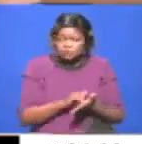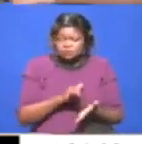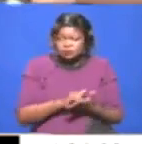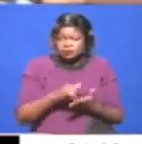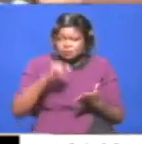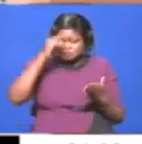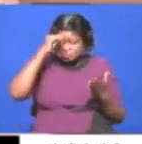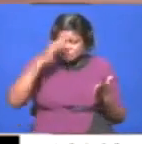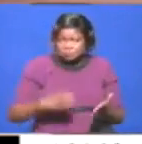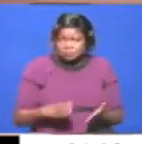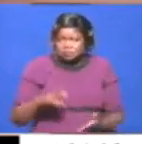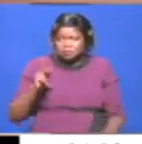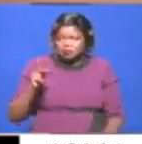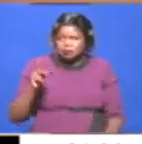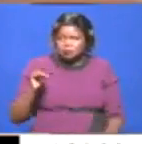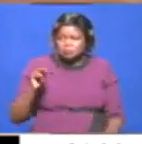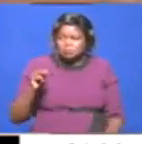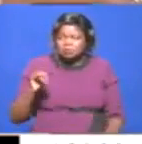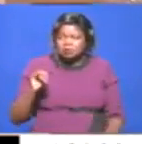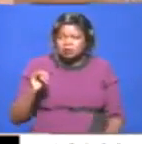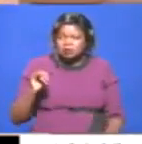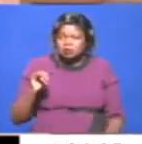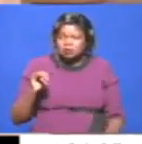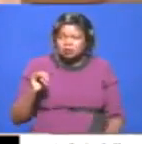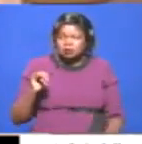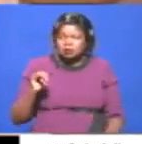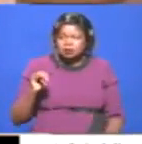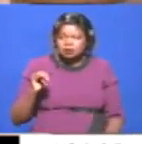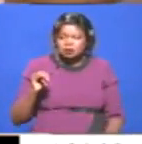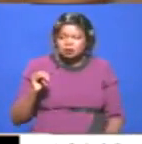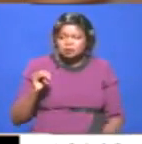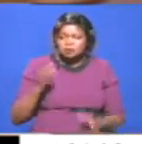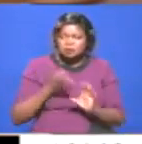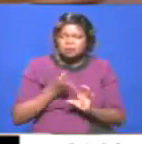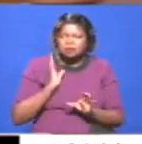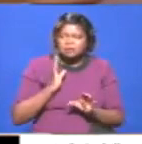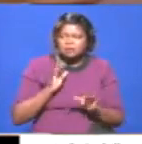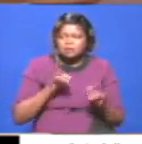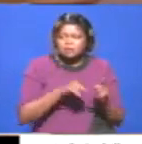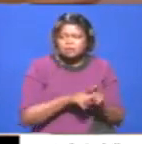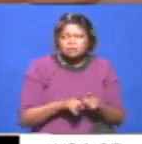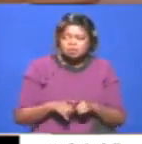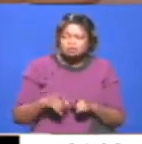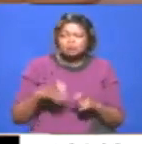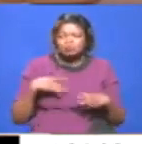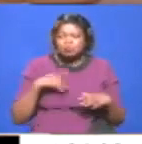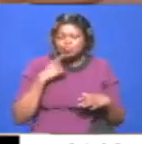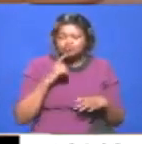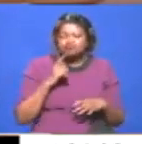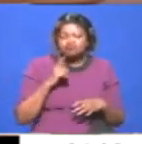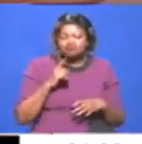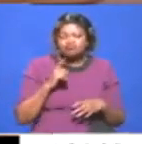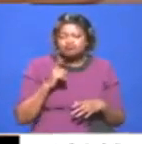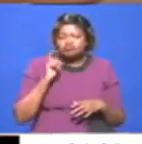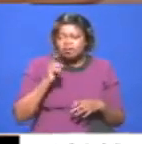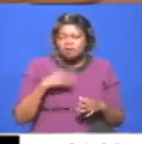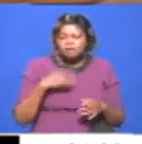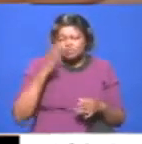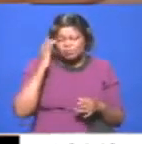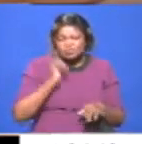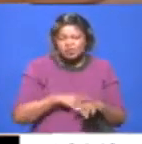Kingi alitoka kidogo, unajua kama mfugaji wa kuku, unajua unaelewa kwamba ule jogoo akiondolewa